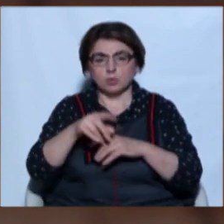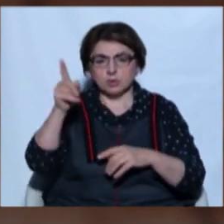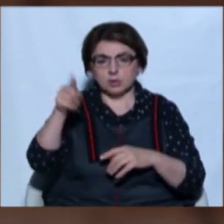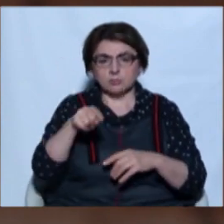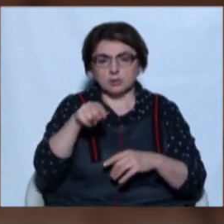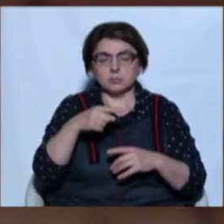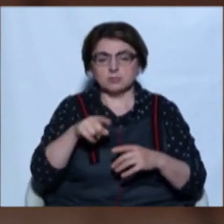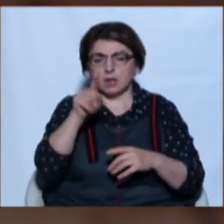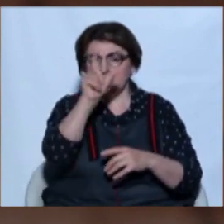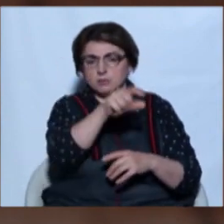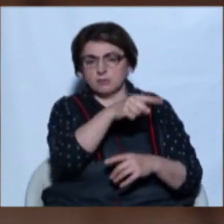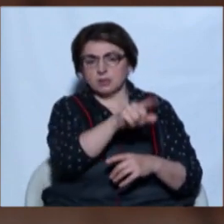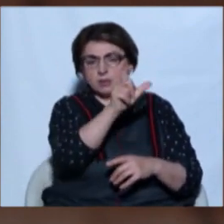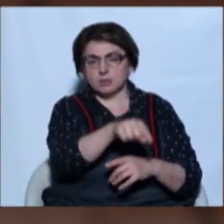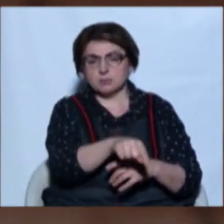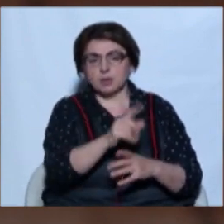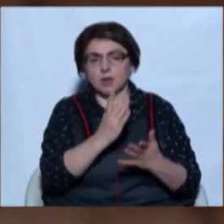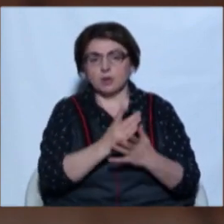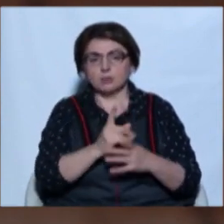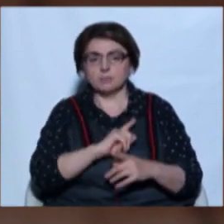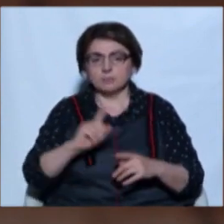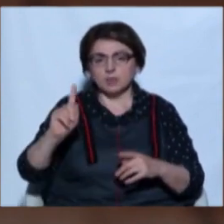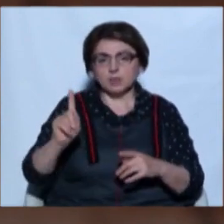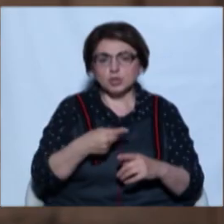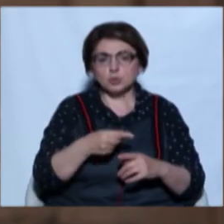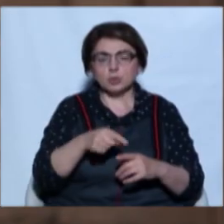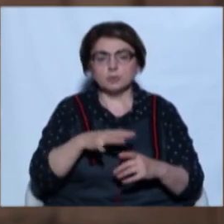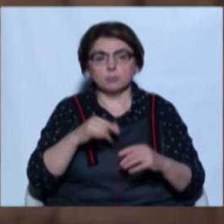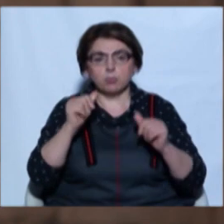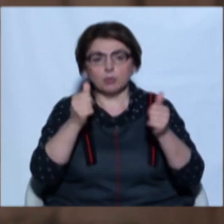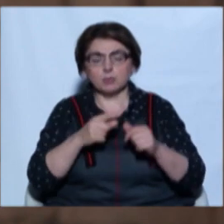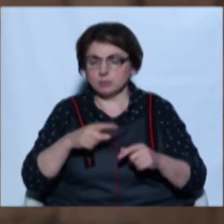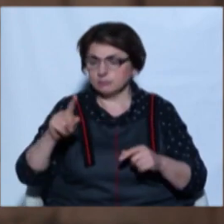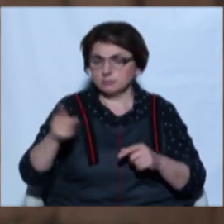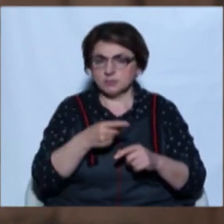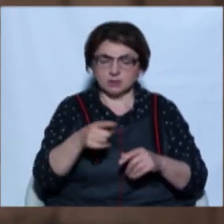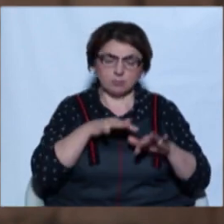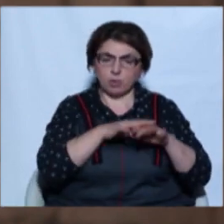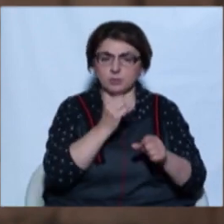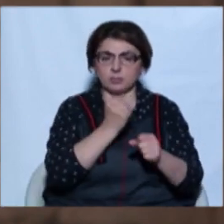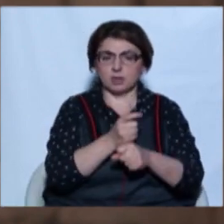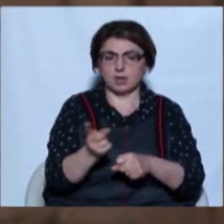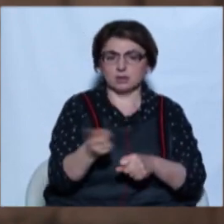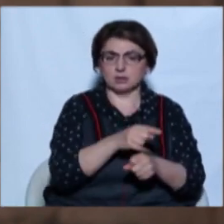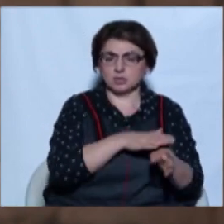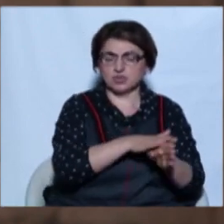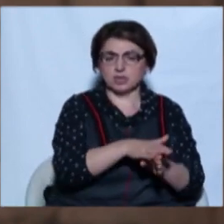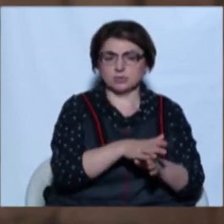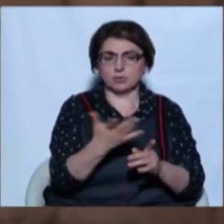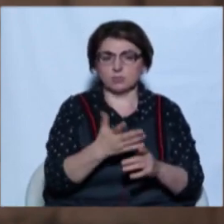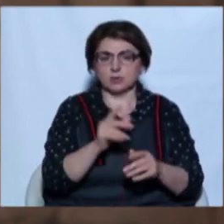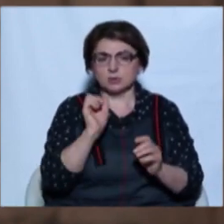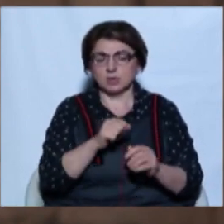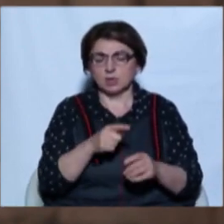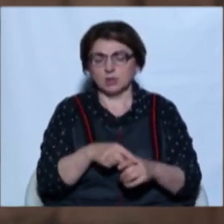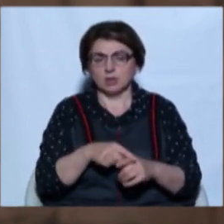მოძალადის მიერ მსხვერპლის მიმართ. არის იძულების ფორმები, როცა მსხვერპლს აიძულებენ იმ ქმედების განხორციელებას,